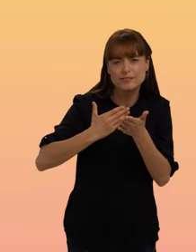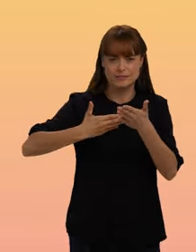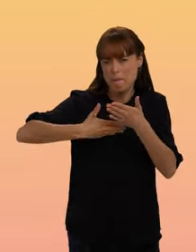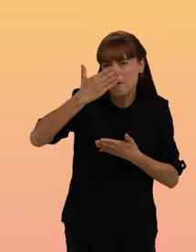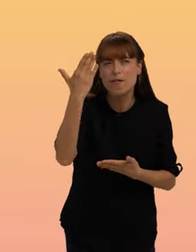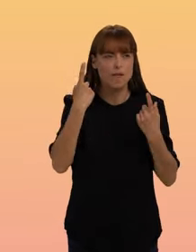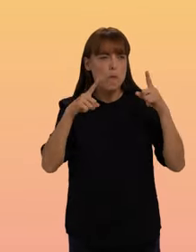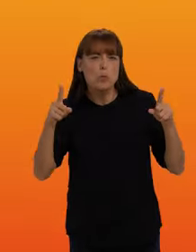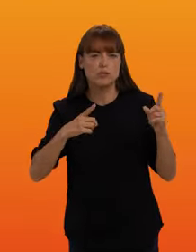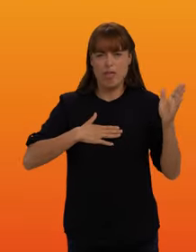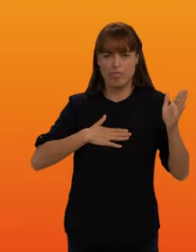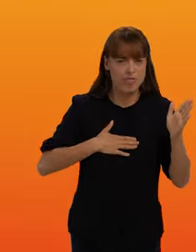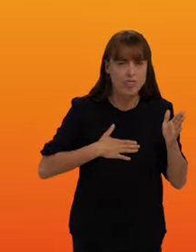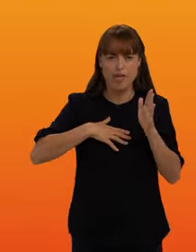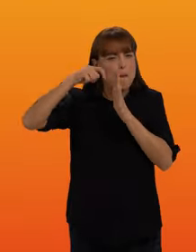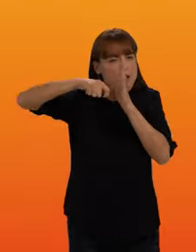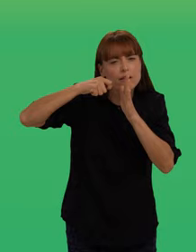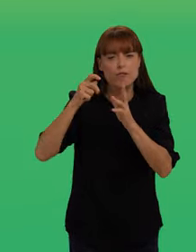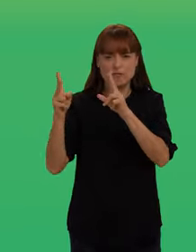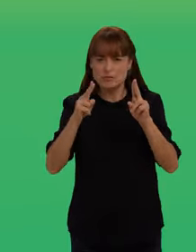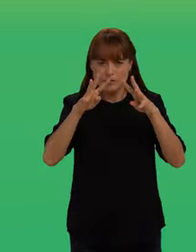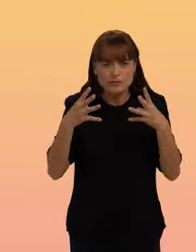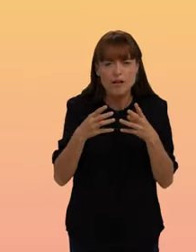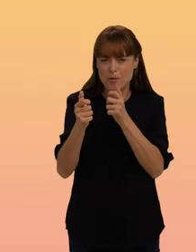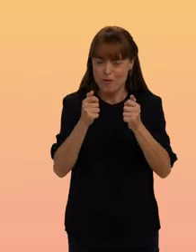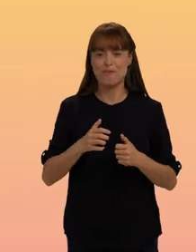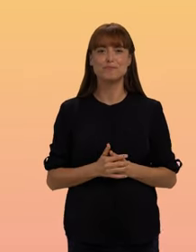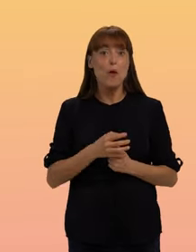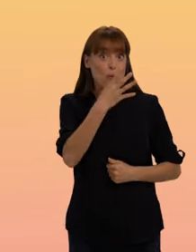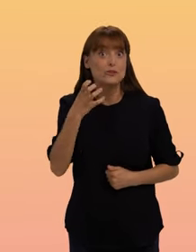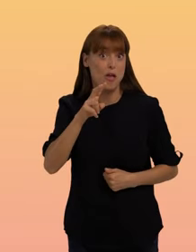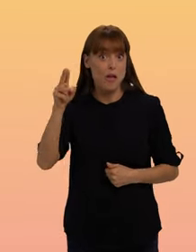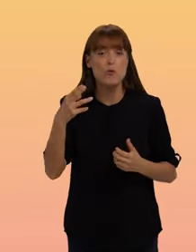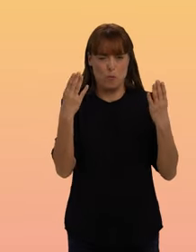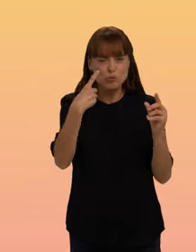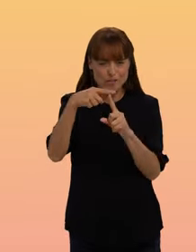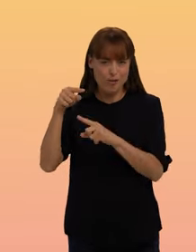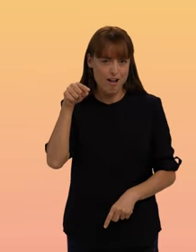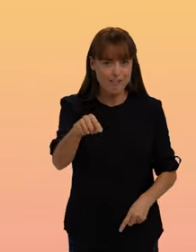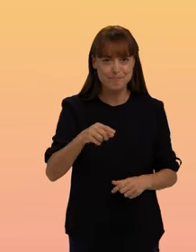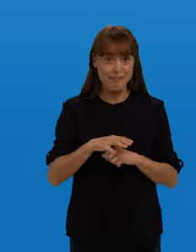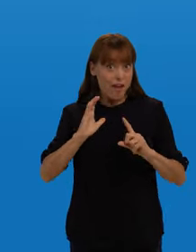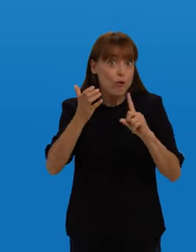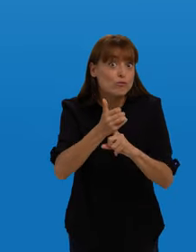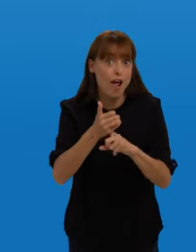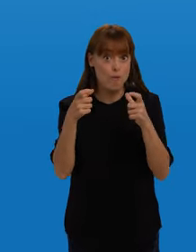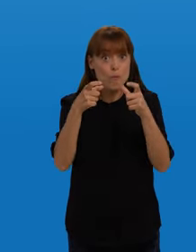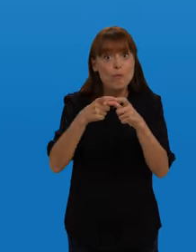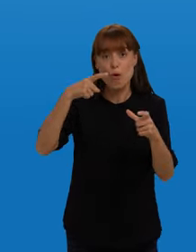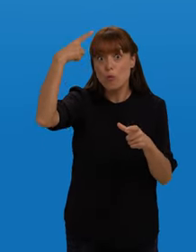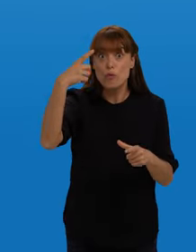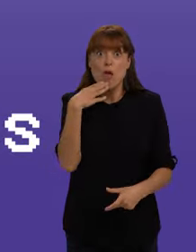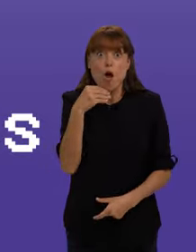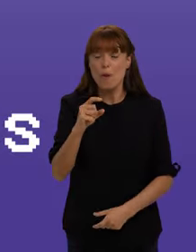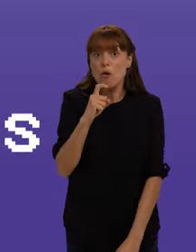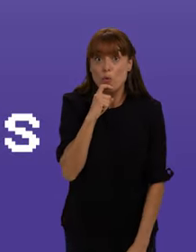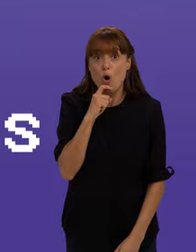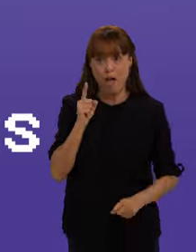concerts, dansa, música, pel·lícules i sèries online, videojocs. Als 400 euros li pots traure molt de suc. Aconsegueix el teu